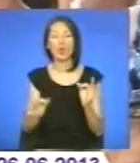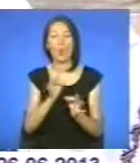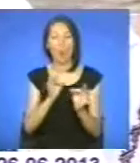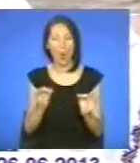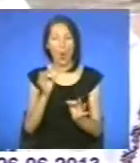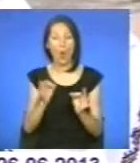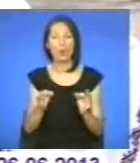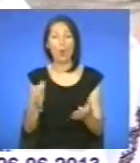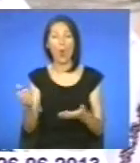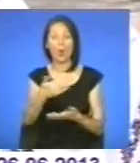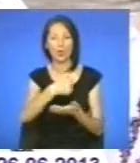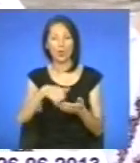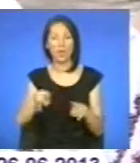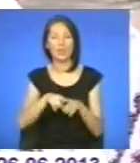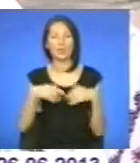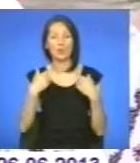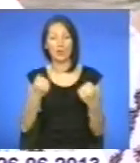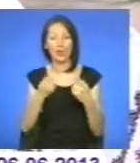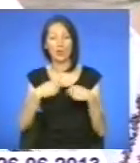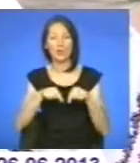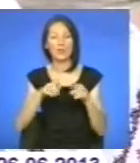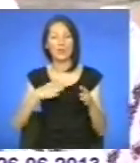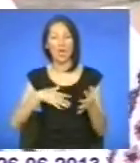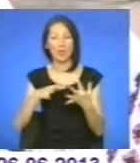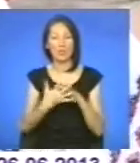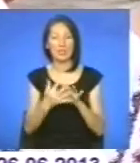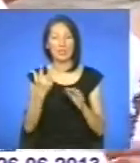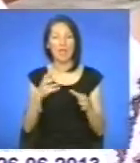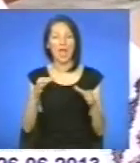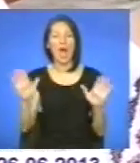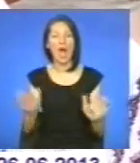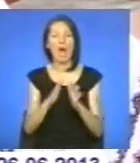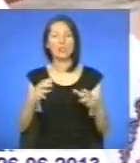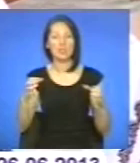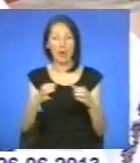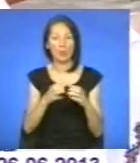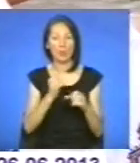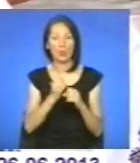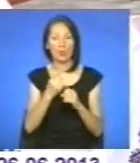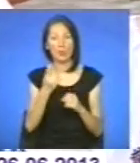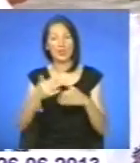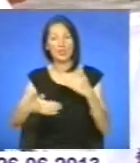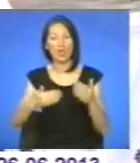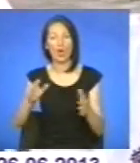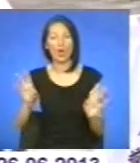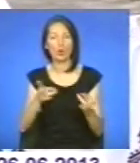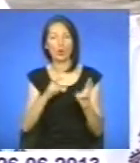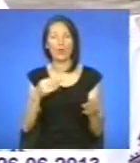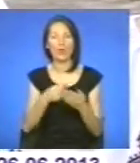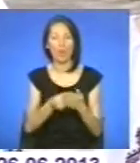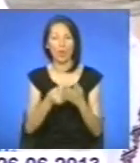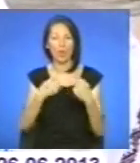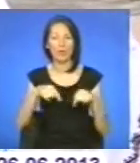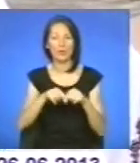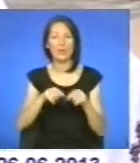здоров'я. Організувалося в нашому селі три ансамблі, робить перші кроки, клубний хор, організувався